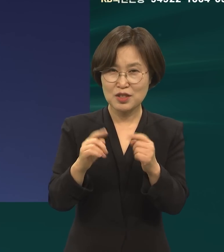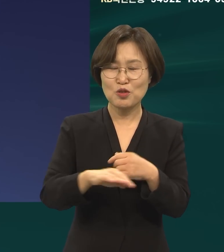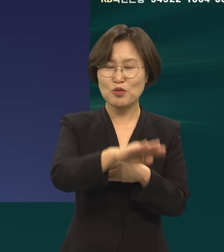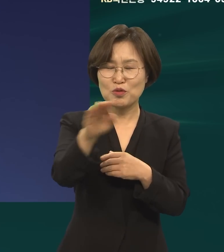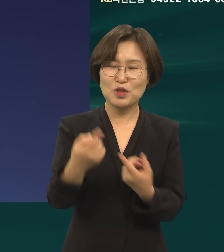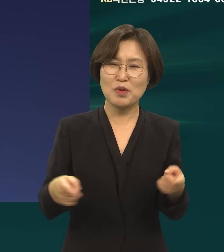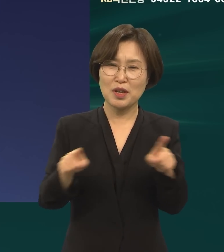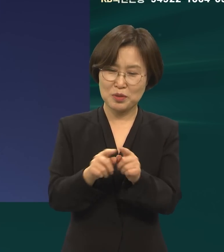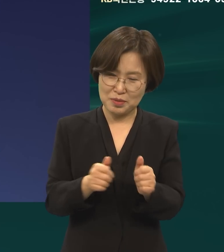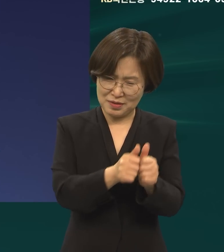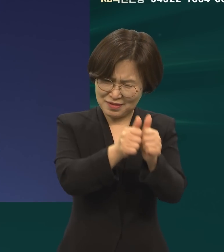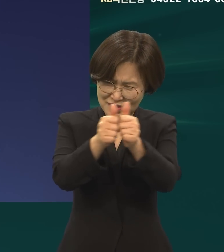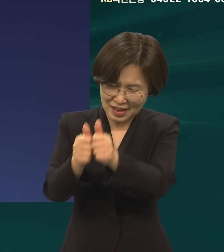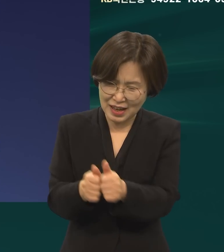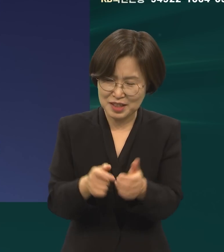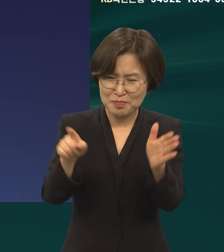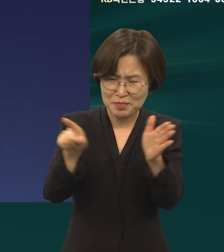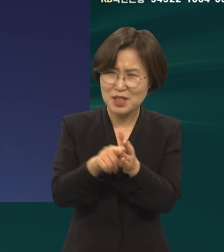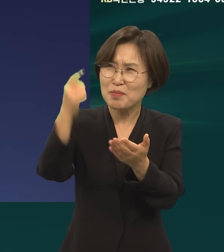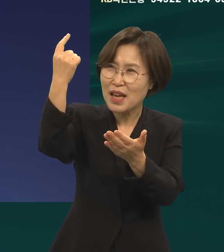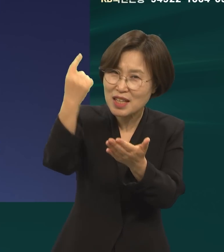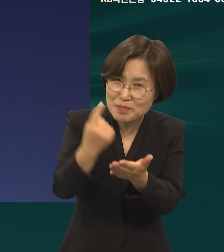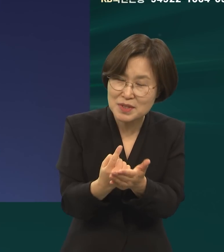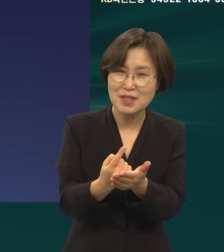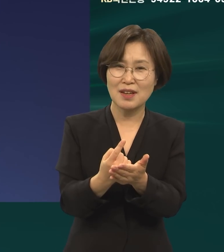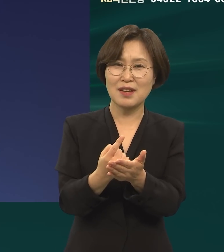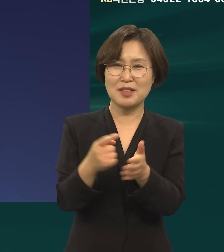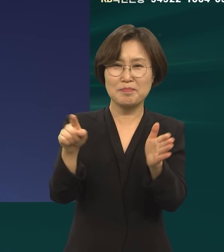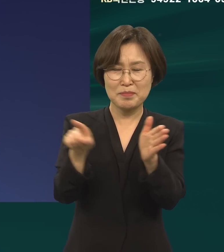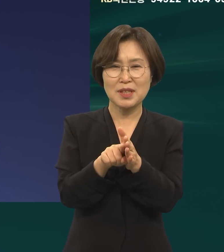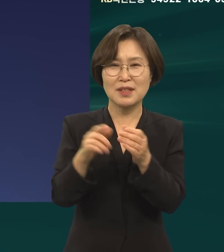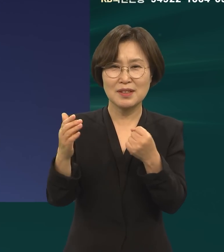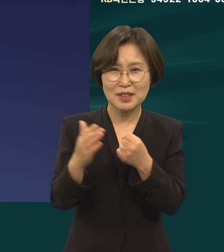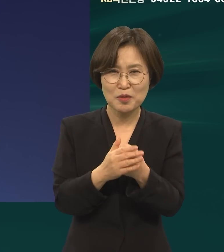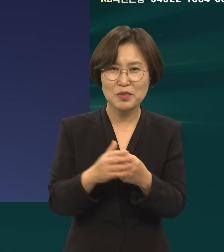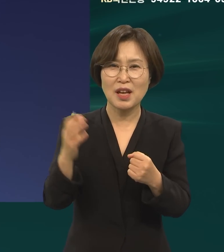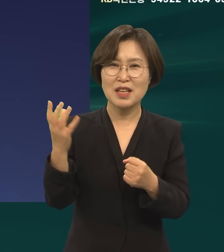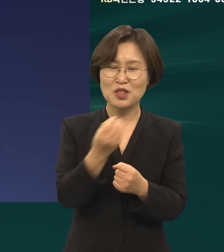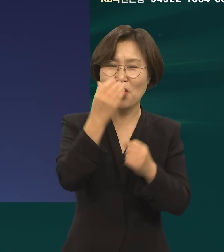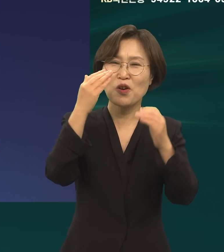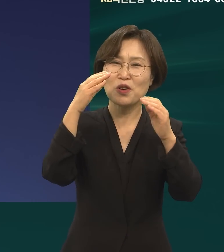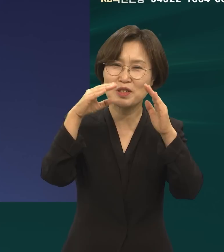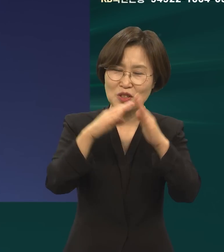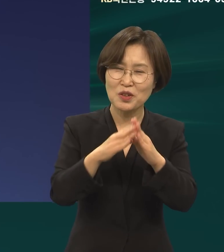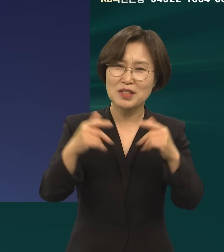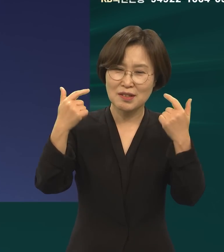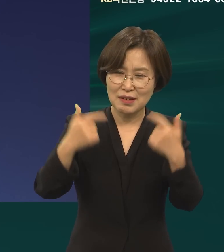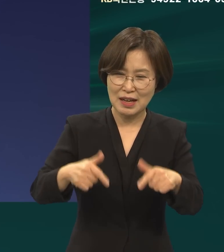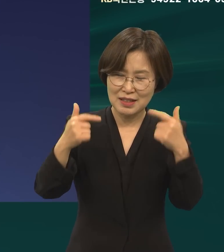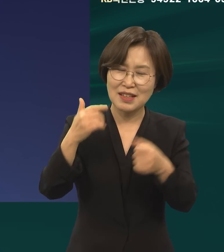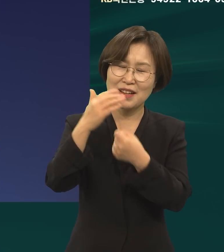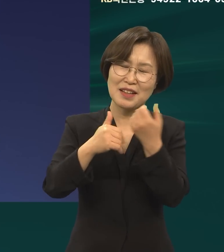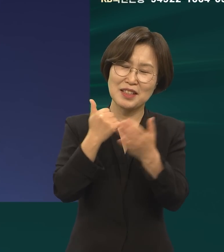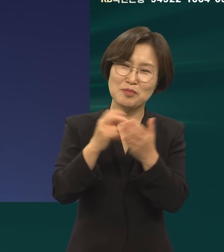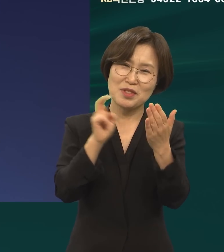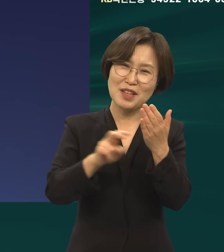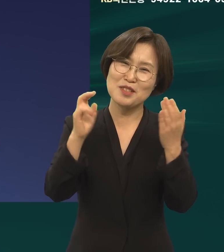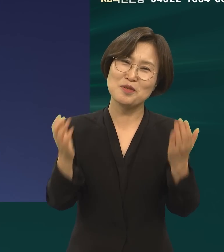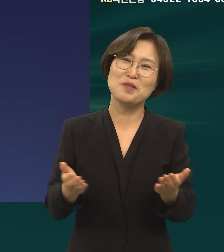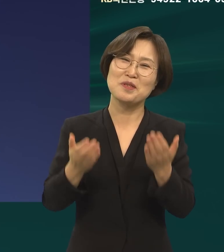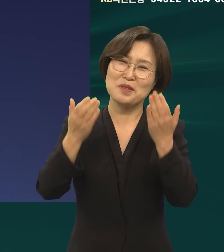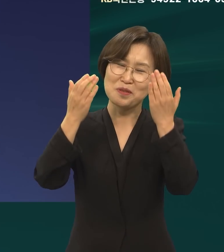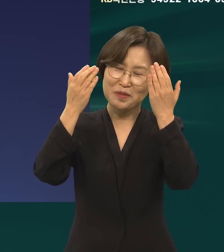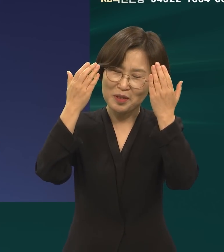동행하신다는 믿음의 임재를 가지고 살기 때문에, 아멘. 늘 성전에서 하나님을 찬송하니라. 아멘.